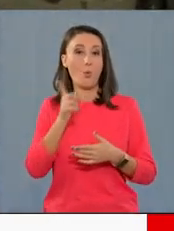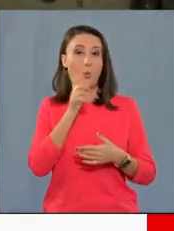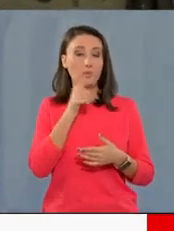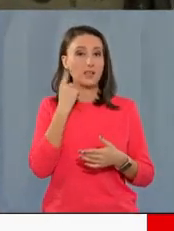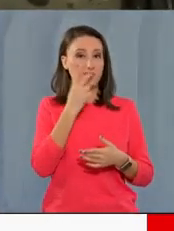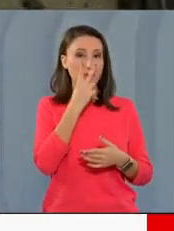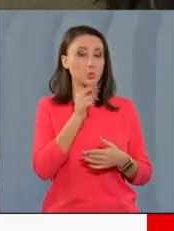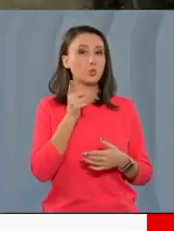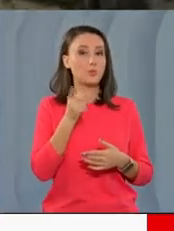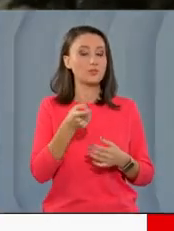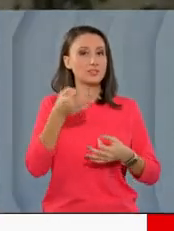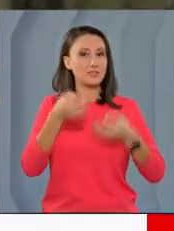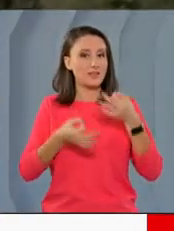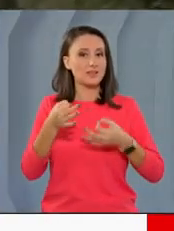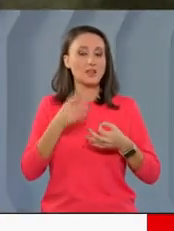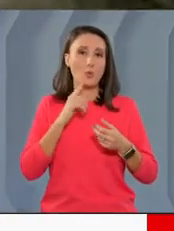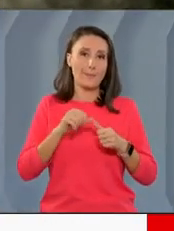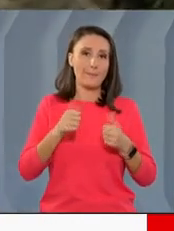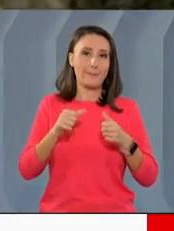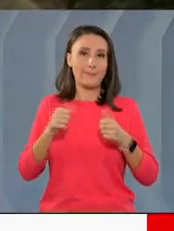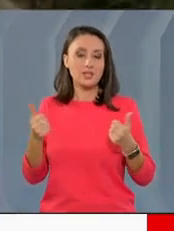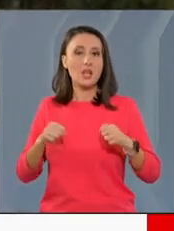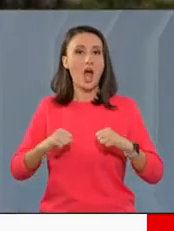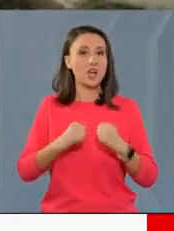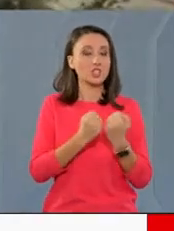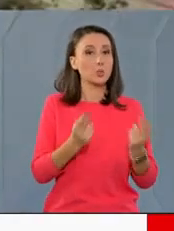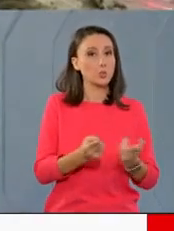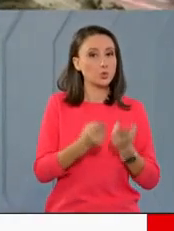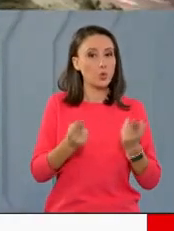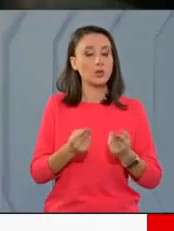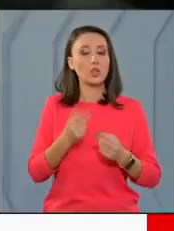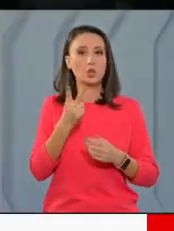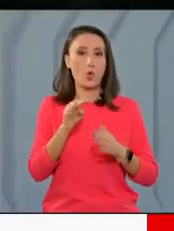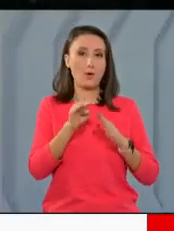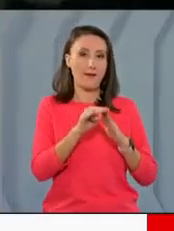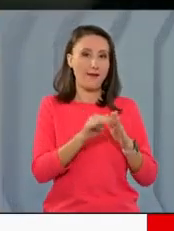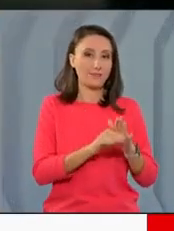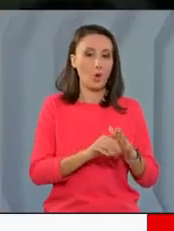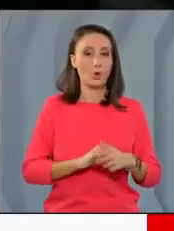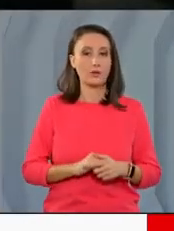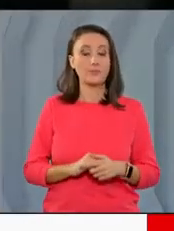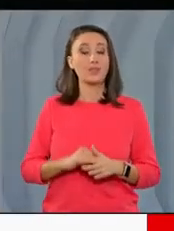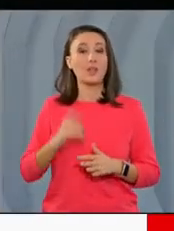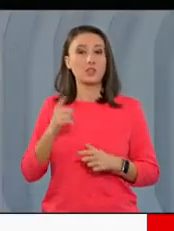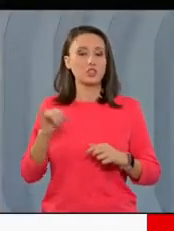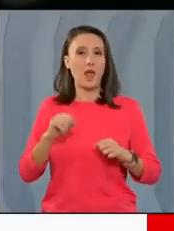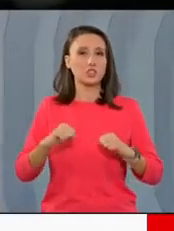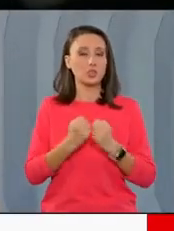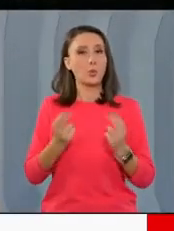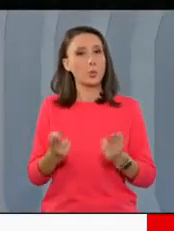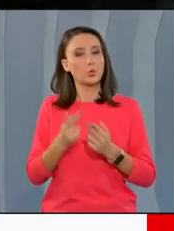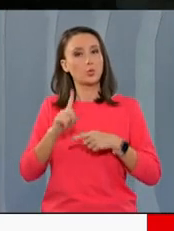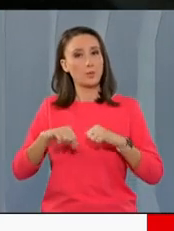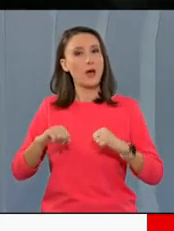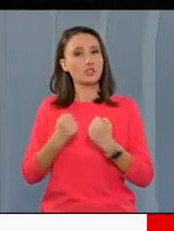ați văzut dumneavoastră în statistică sau împărțit accidentații ușor în două categorii ce accidentați ușor Ca